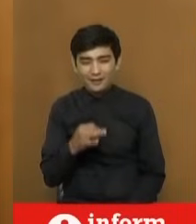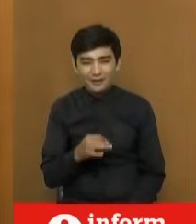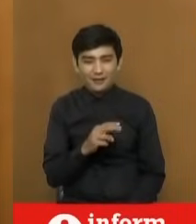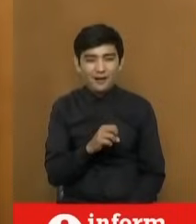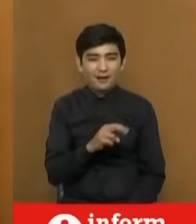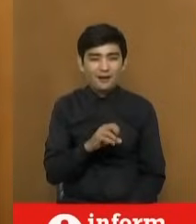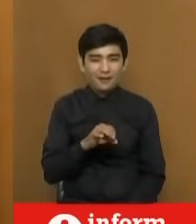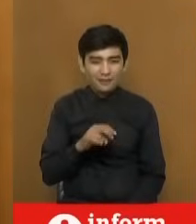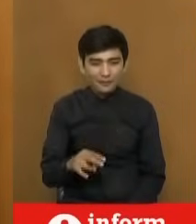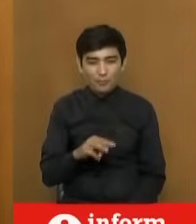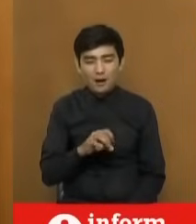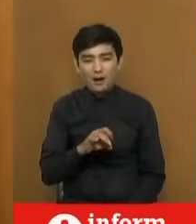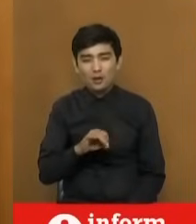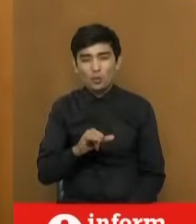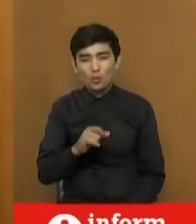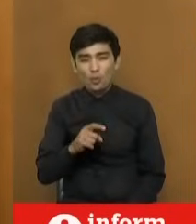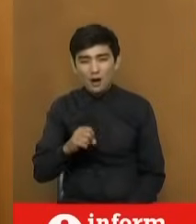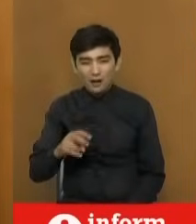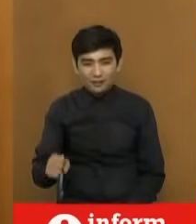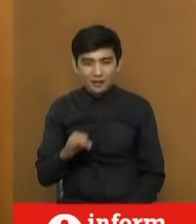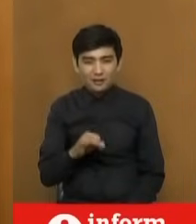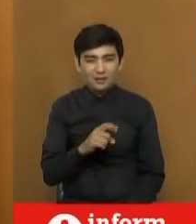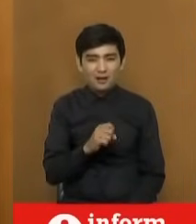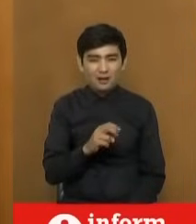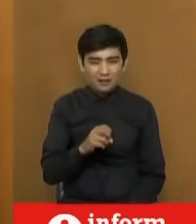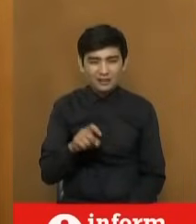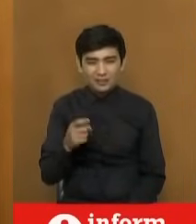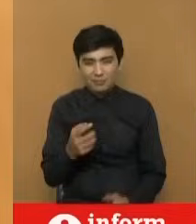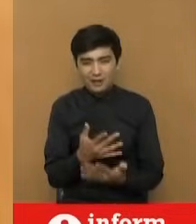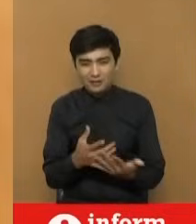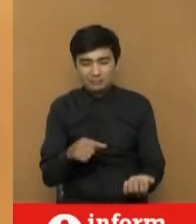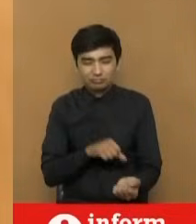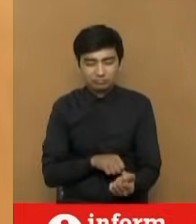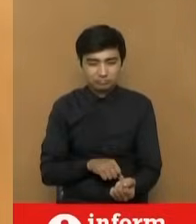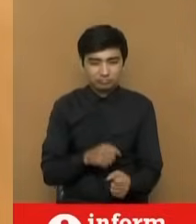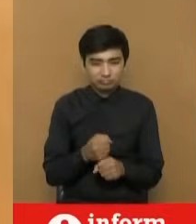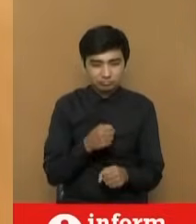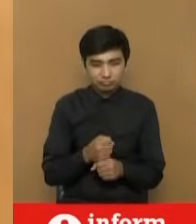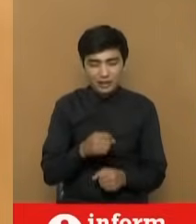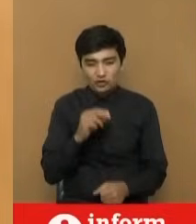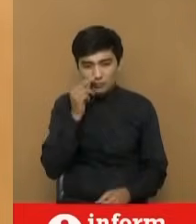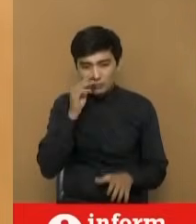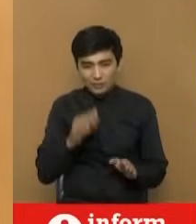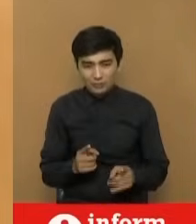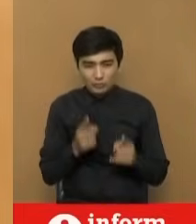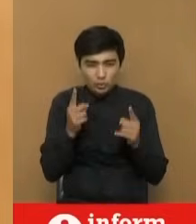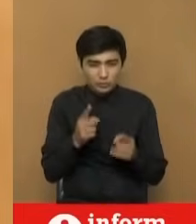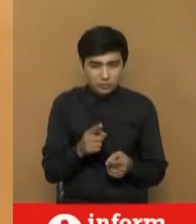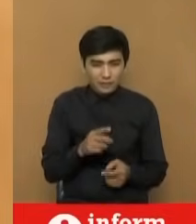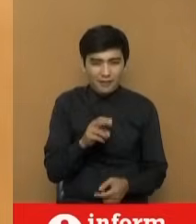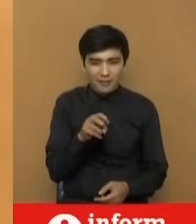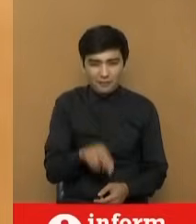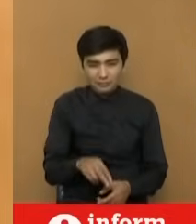кетамина, мефедрон и марихуана, а также свыше 1 тонны прекурсоров для их изготовления. В Шымкенте пресечен крупнейший в Казахстане канал